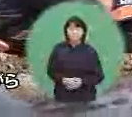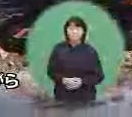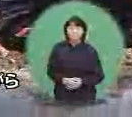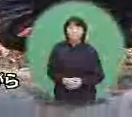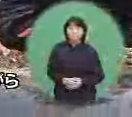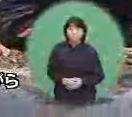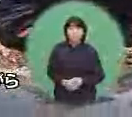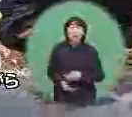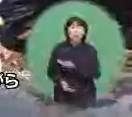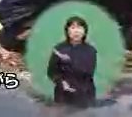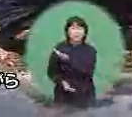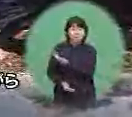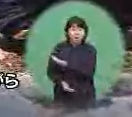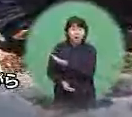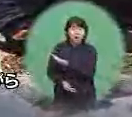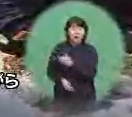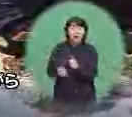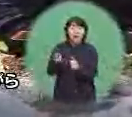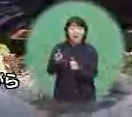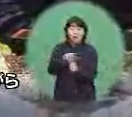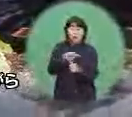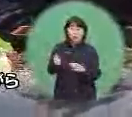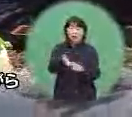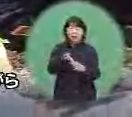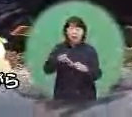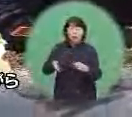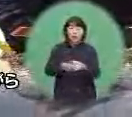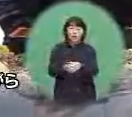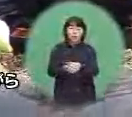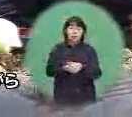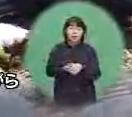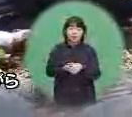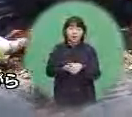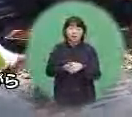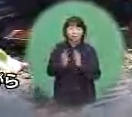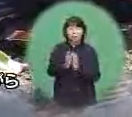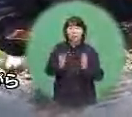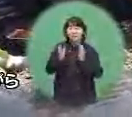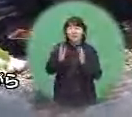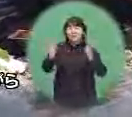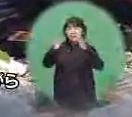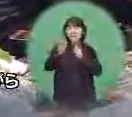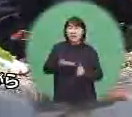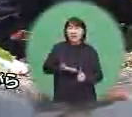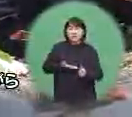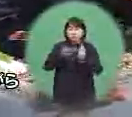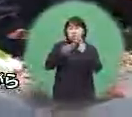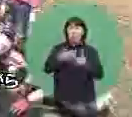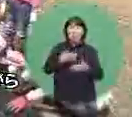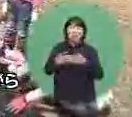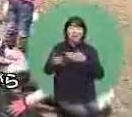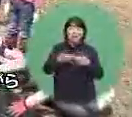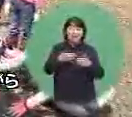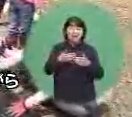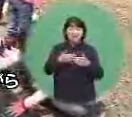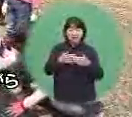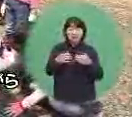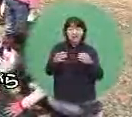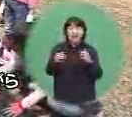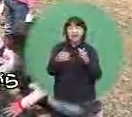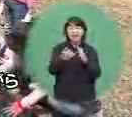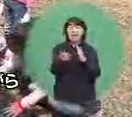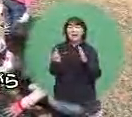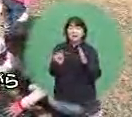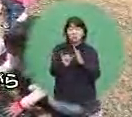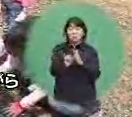親子で野菜作りは、少年湖畔の村が自然の中で野菜作りを体験しながら、家族の思い出を